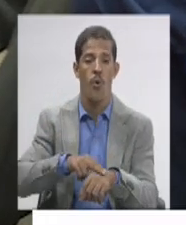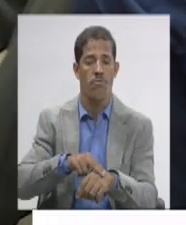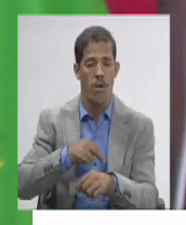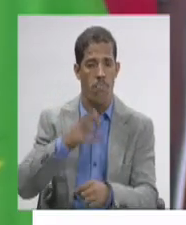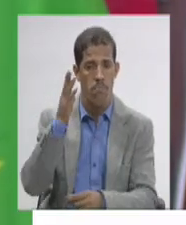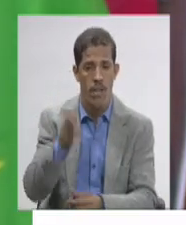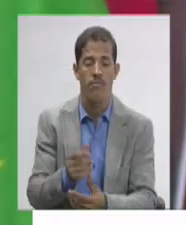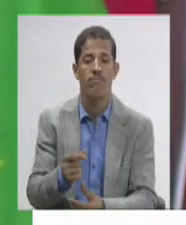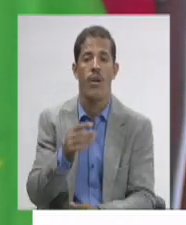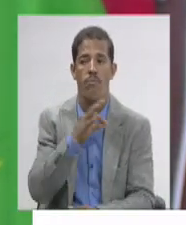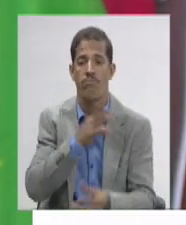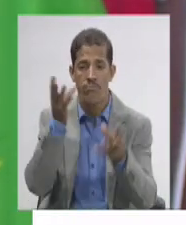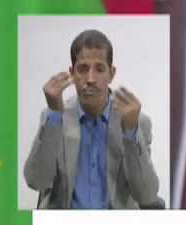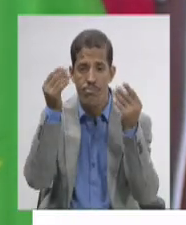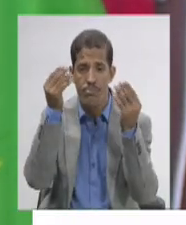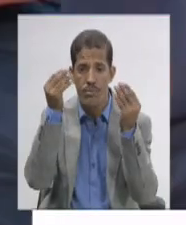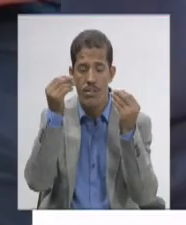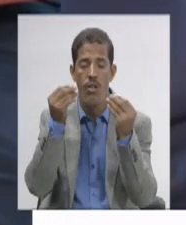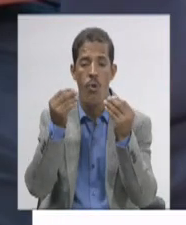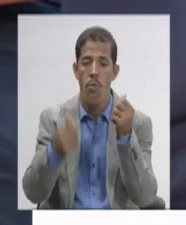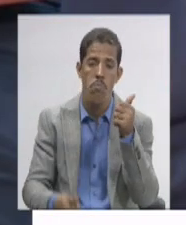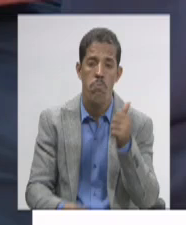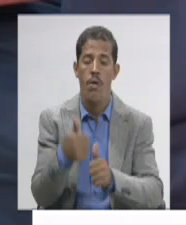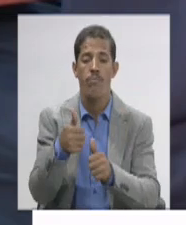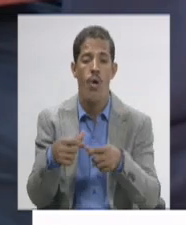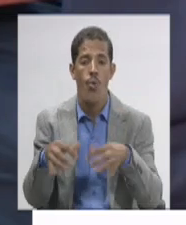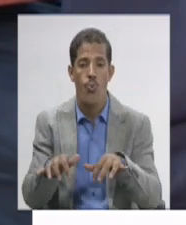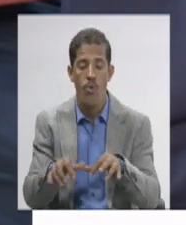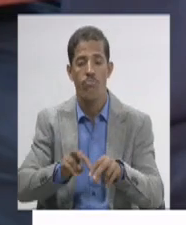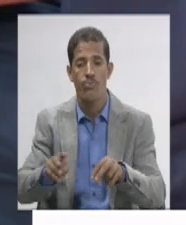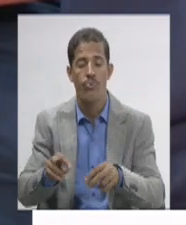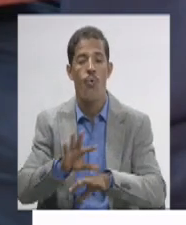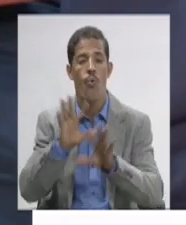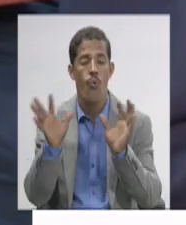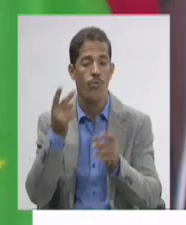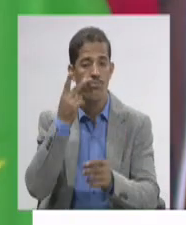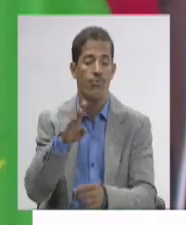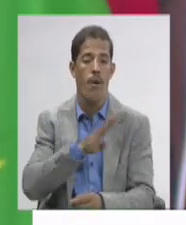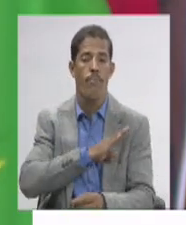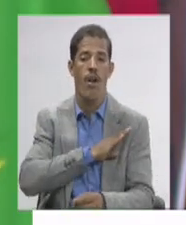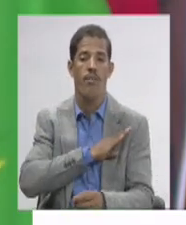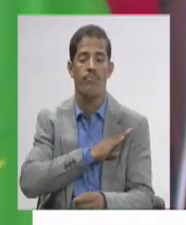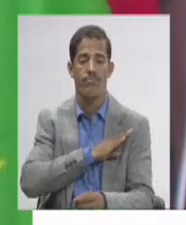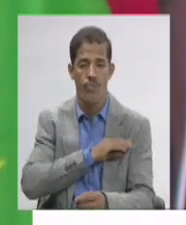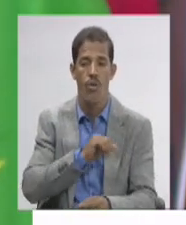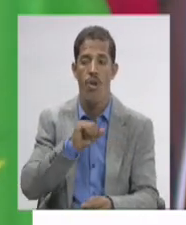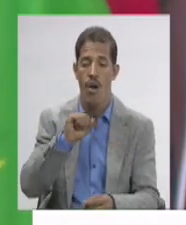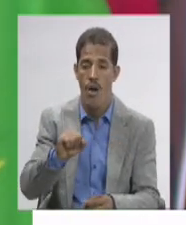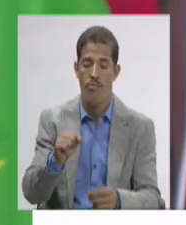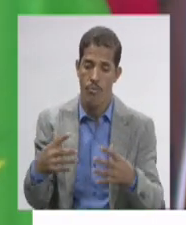اكتساب المعارف والتقنيات اللازمه لاداء ادوارنا كضباط اركان في المهام